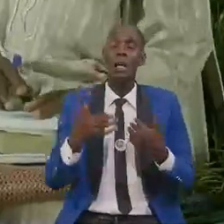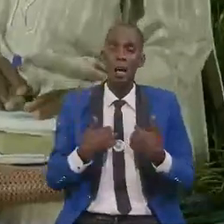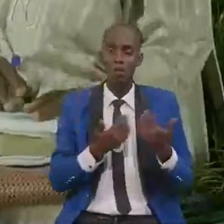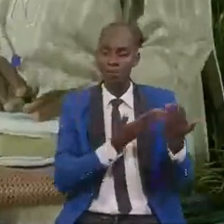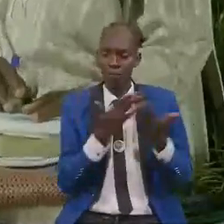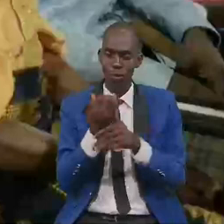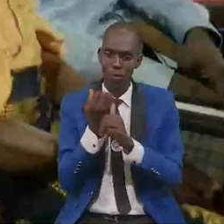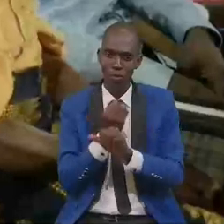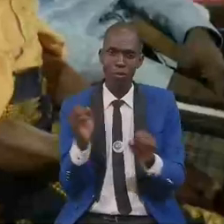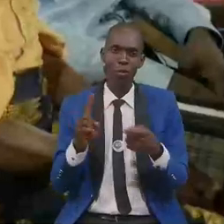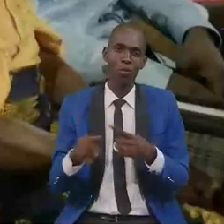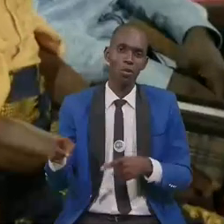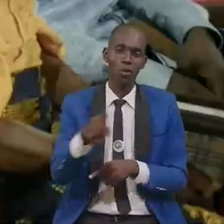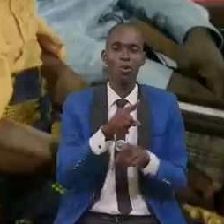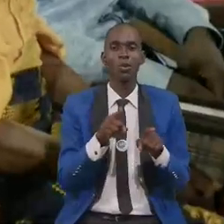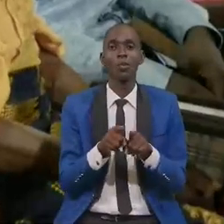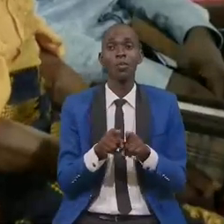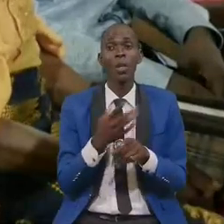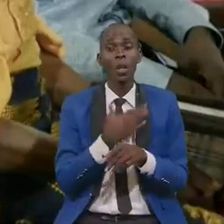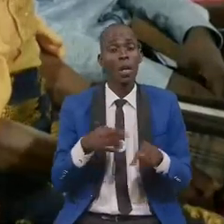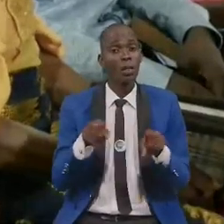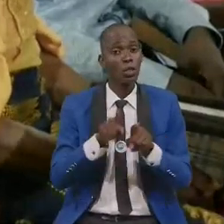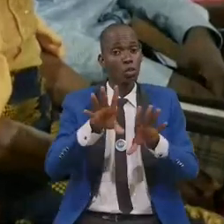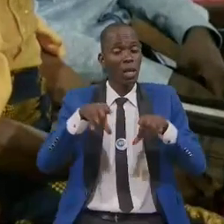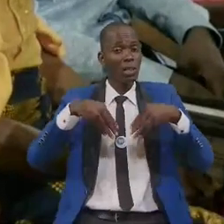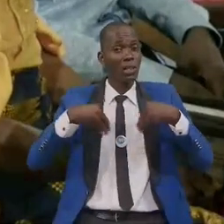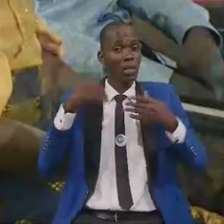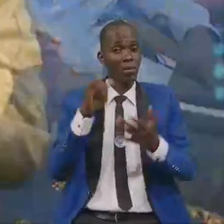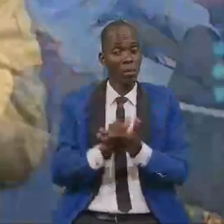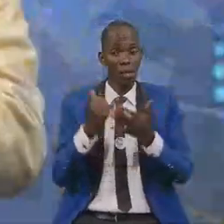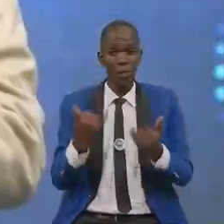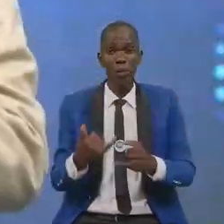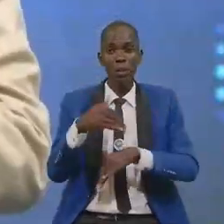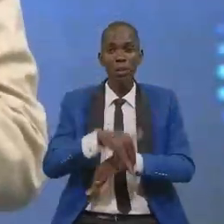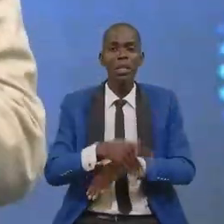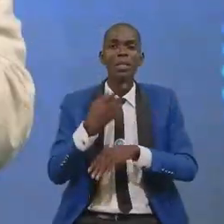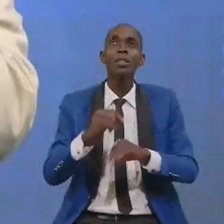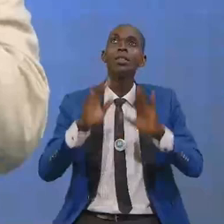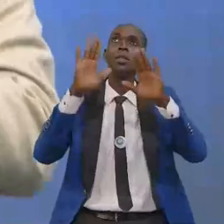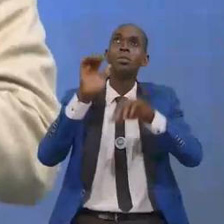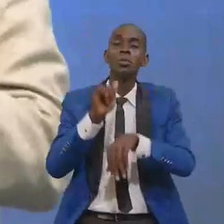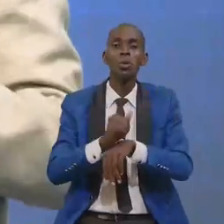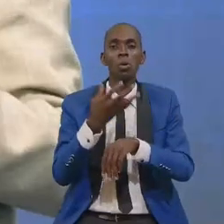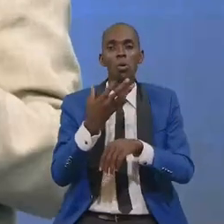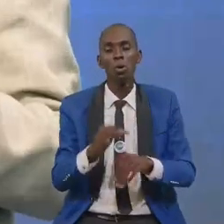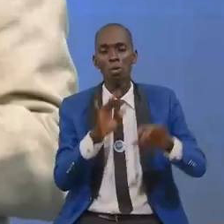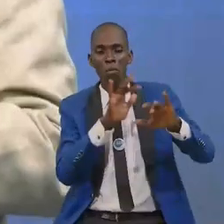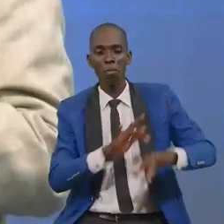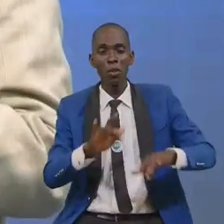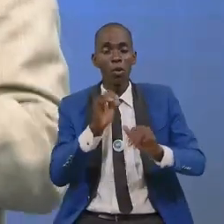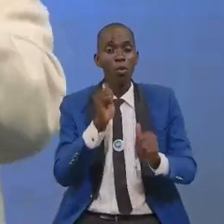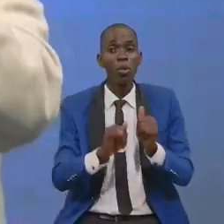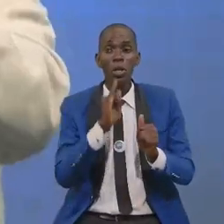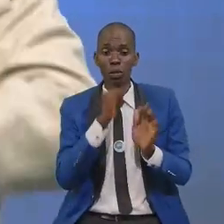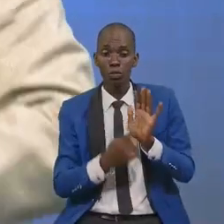salut et comme tu l'acceptes soit le miracle de miséricorde qui se